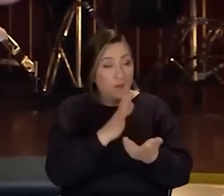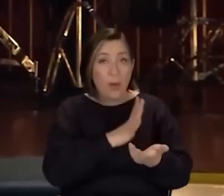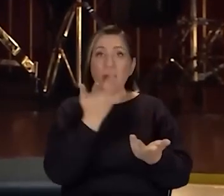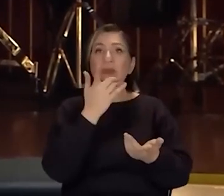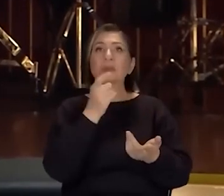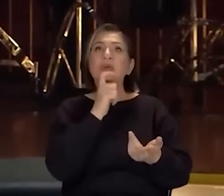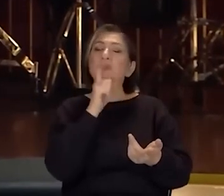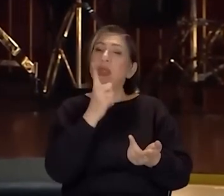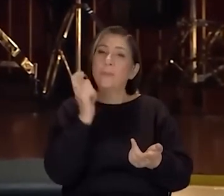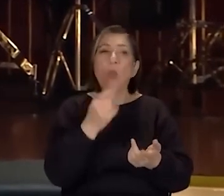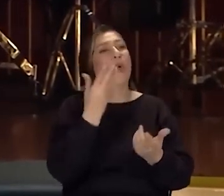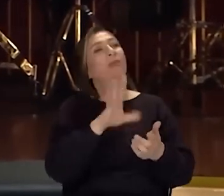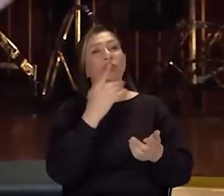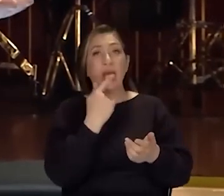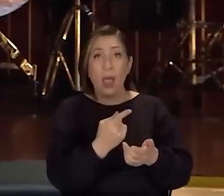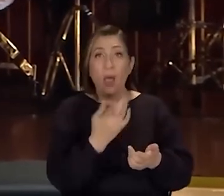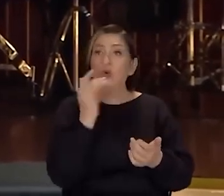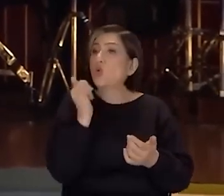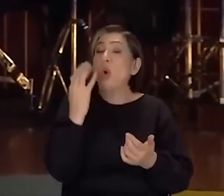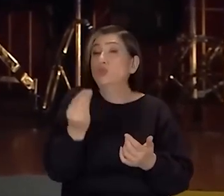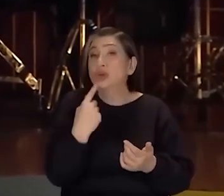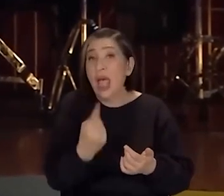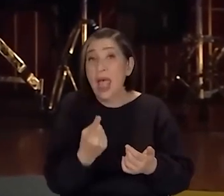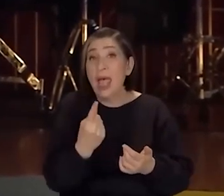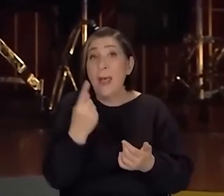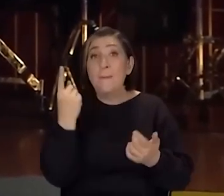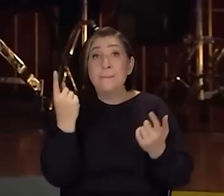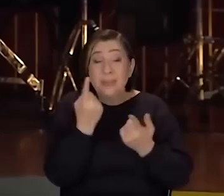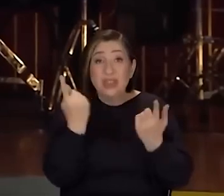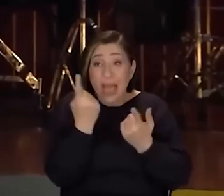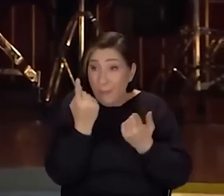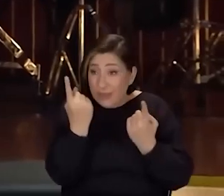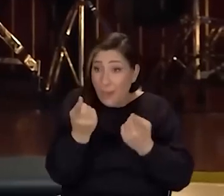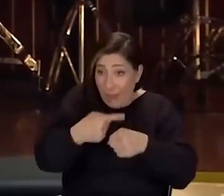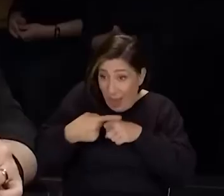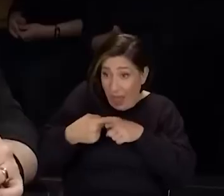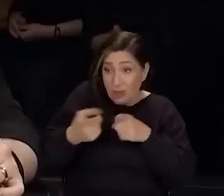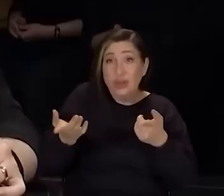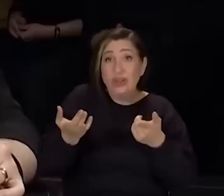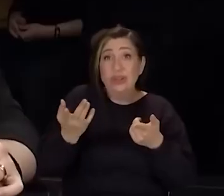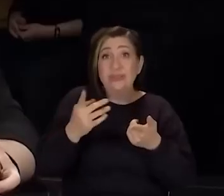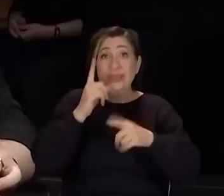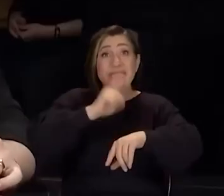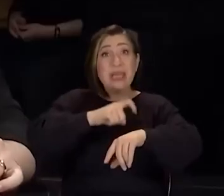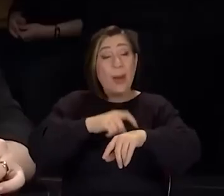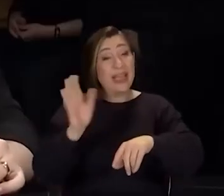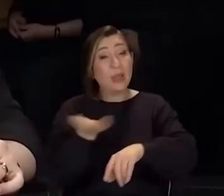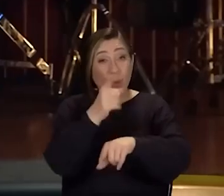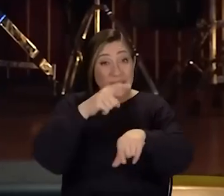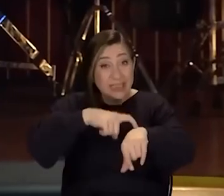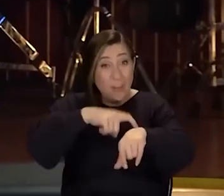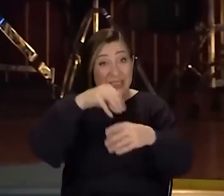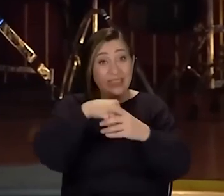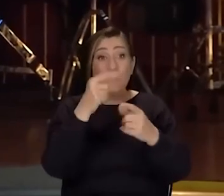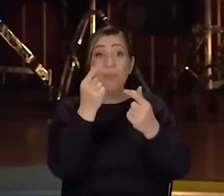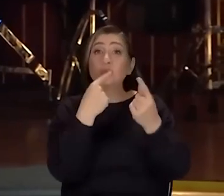Belki küfredeceğim, olmamış diyeceksin. Tabii. Kötü olmuş de bir şey. Yani bir beraber bir şey yaptık, bir zaman geçirdik, o zamanı